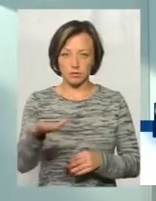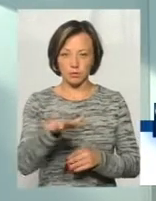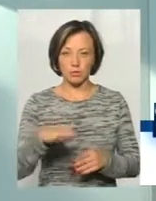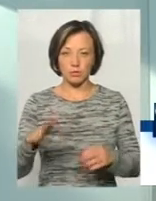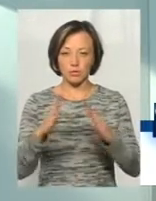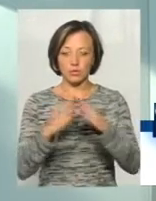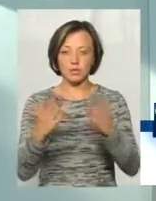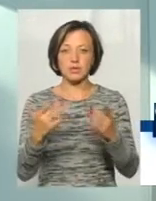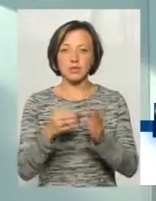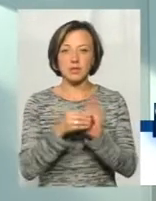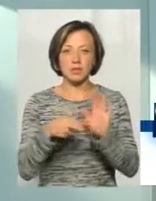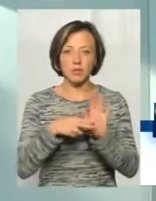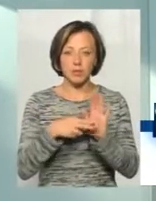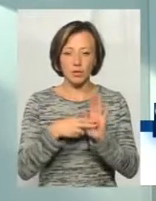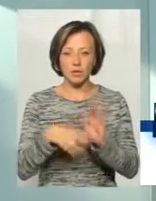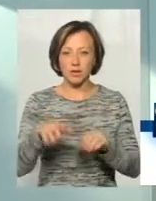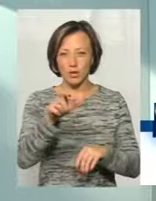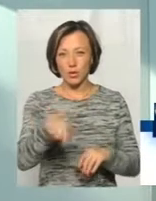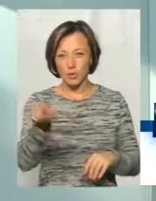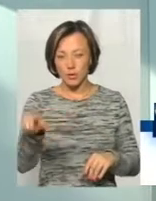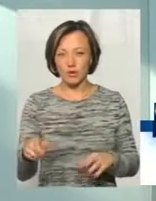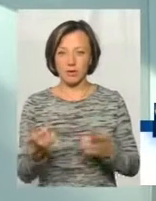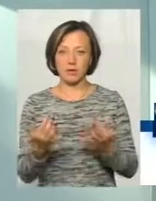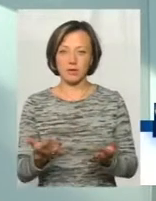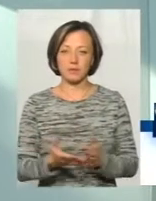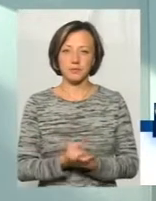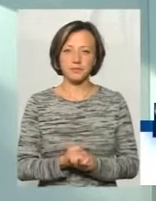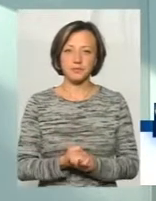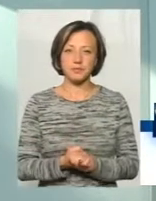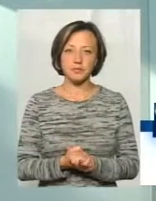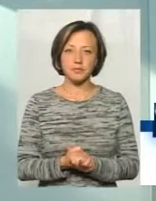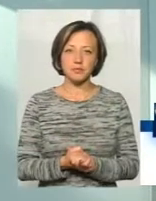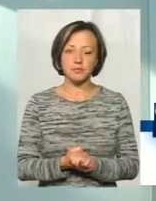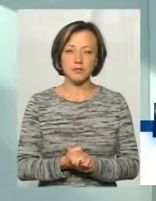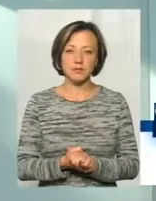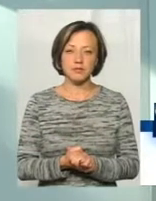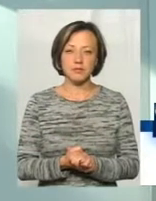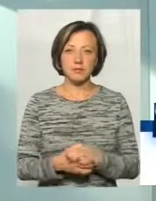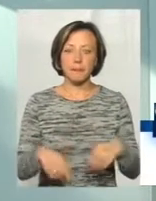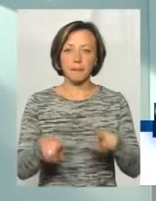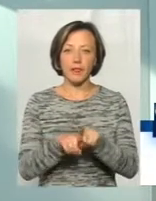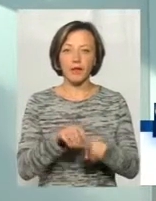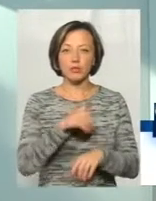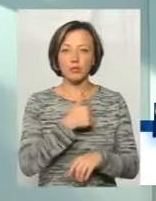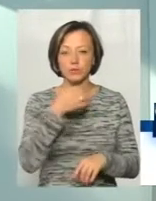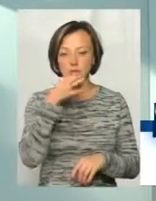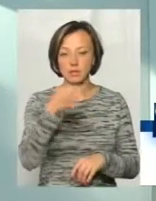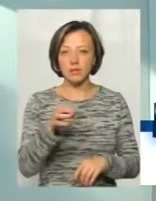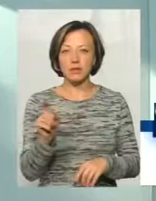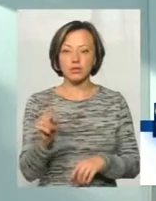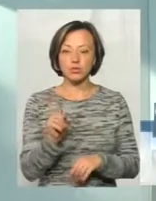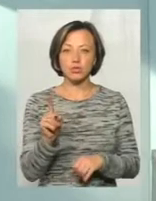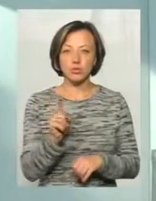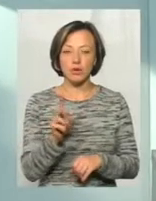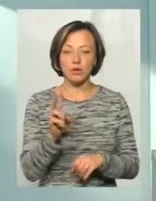того, скільки там зареєстровано на житловій площі осіб. От, ну, а хочу також зазначити, що